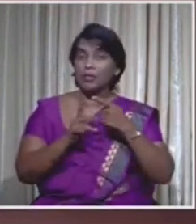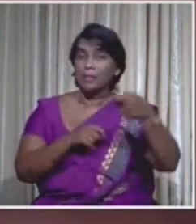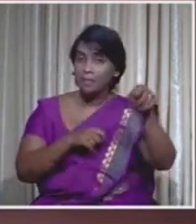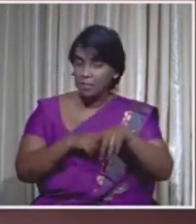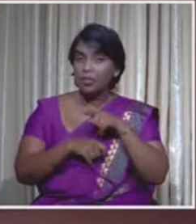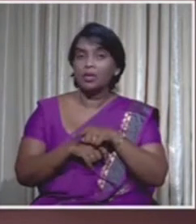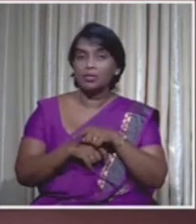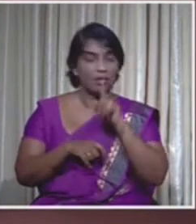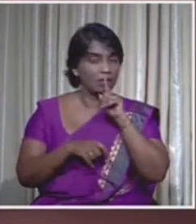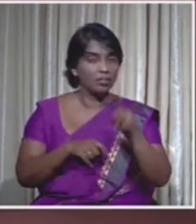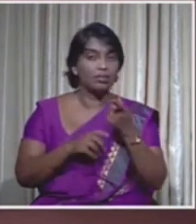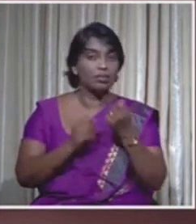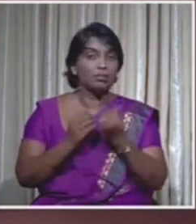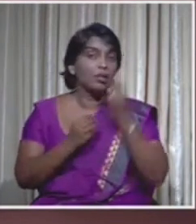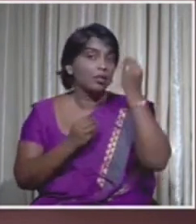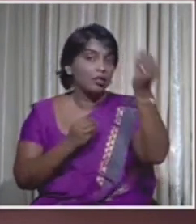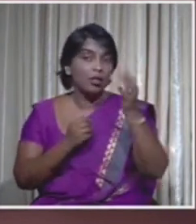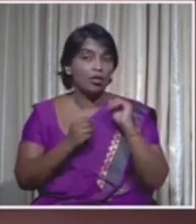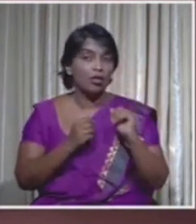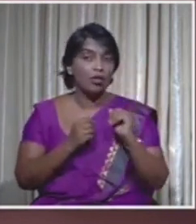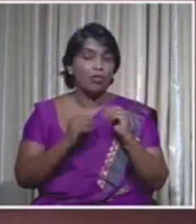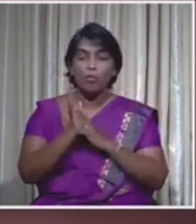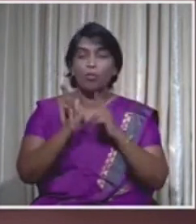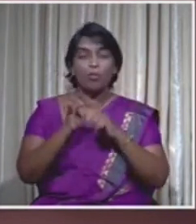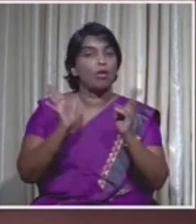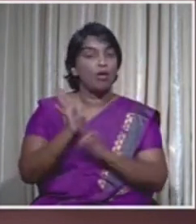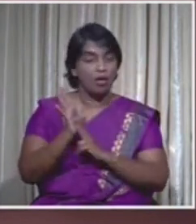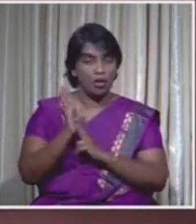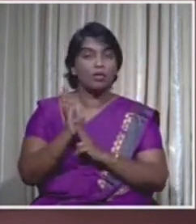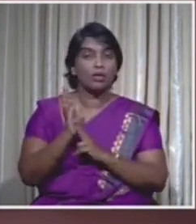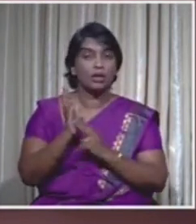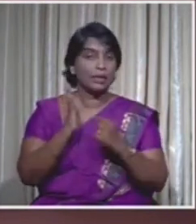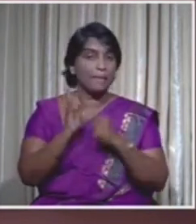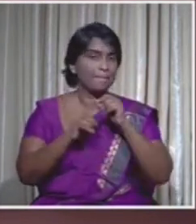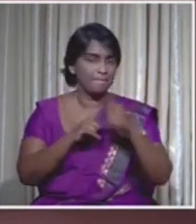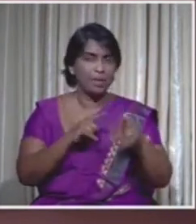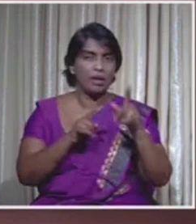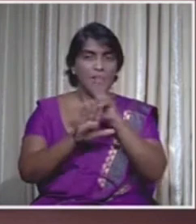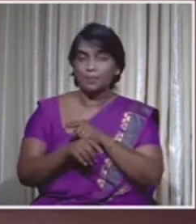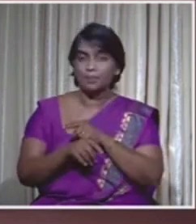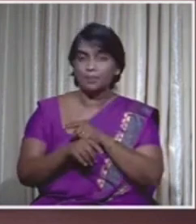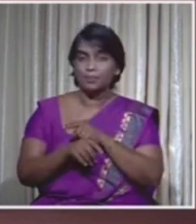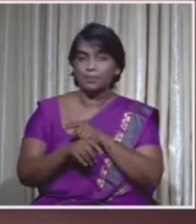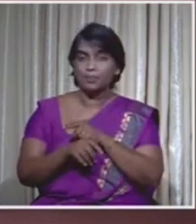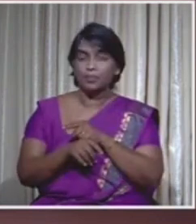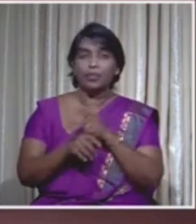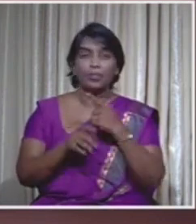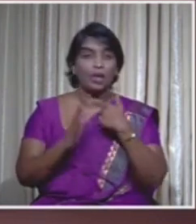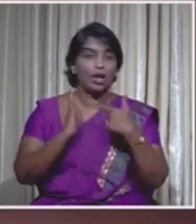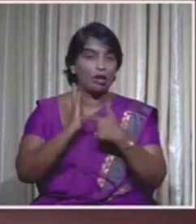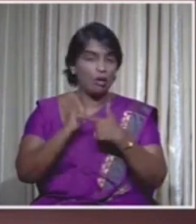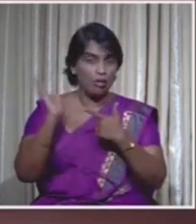ගැනීමෙදී තමුන්වාන්සලා සල්ලි යවන්නේ කාටද මොහන් ටී පෙරේරාගේ එදාම 18 වෙනිදා විවෘත කරන ලද ටවුන් හෝල්